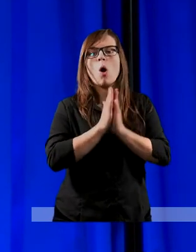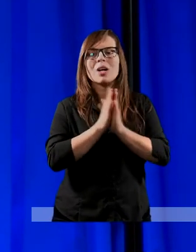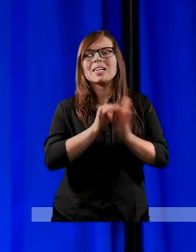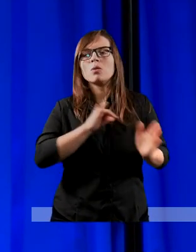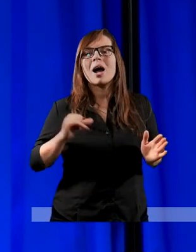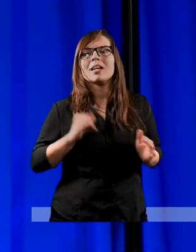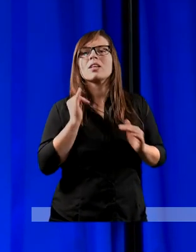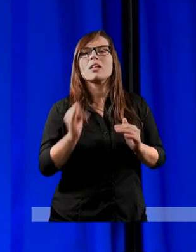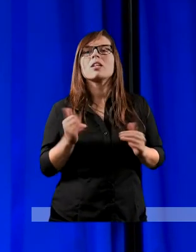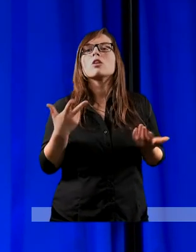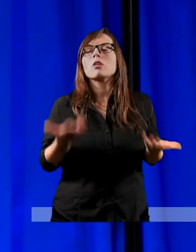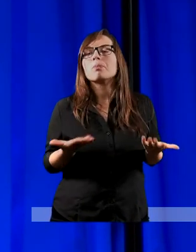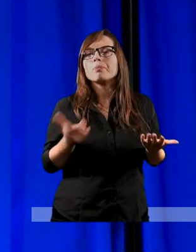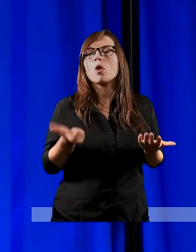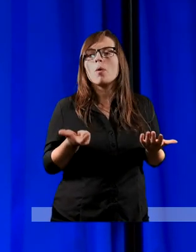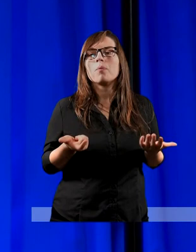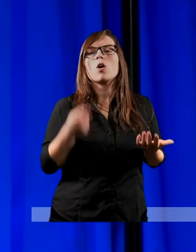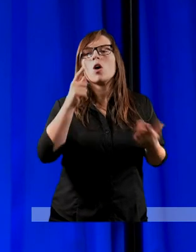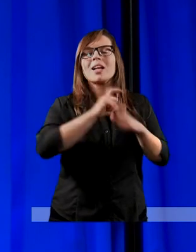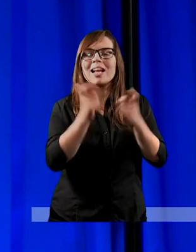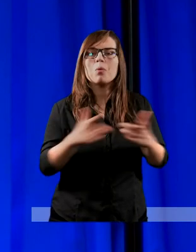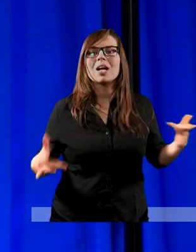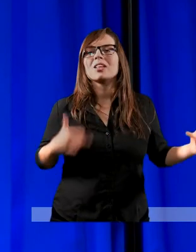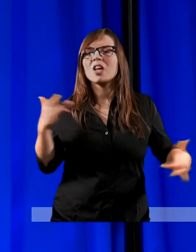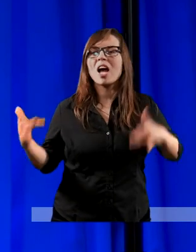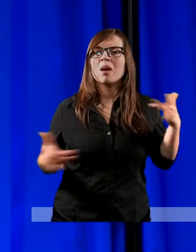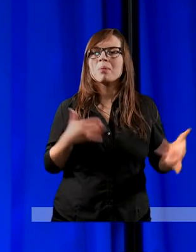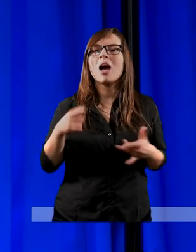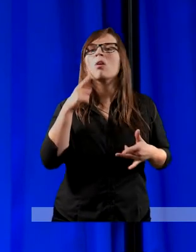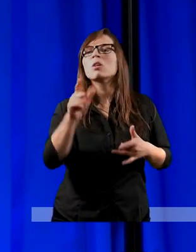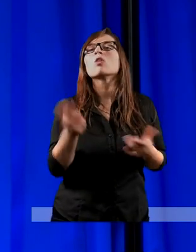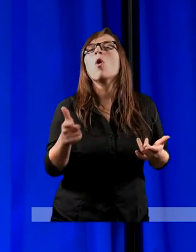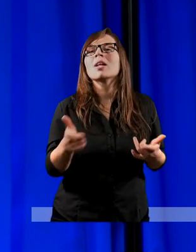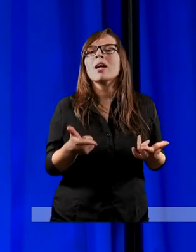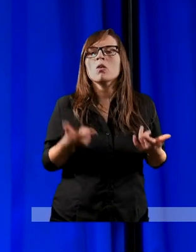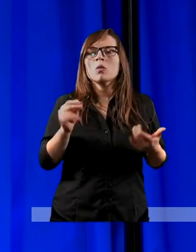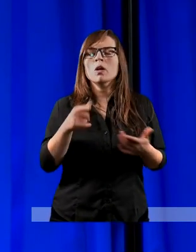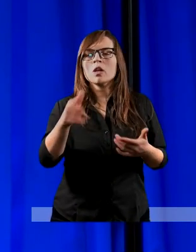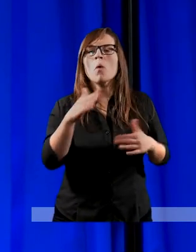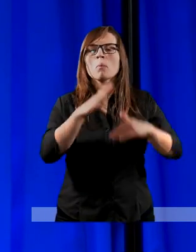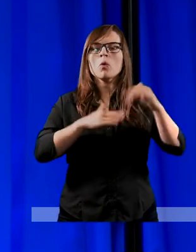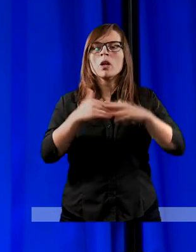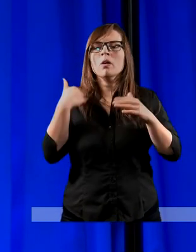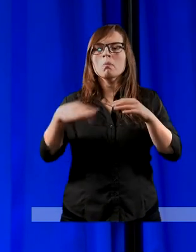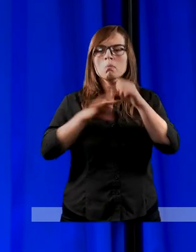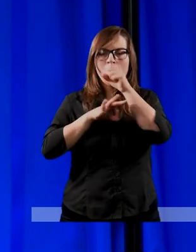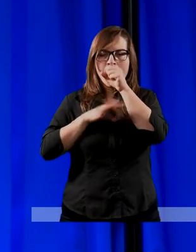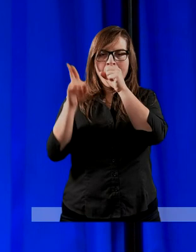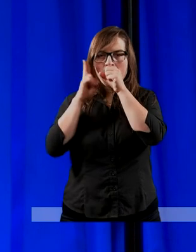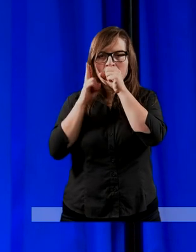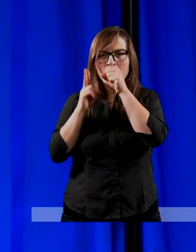modliła. No i ona ciągle cierpiała. Ale co z tego jest takie budujące, że moja